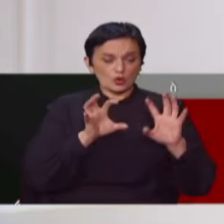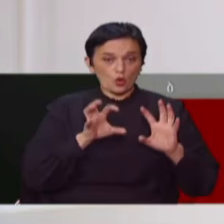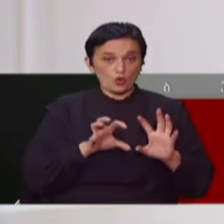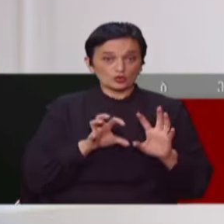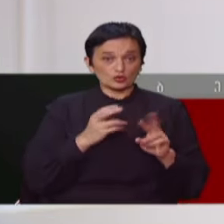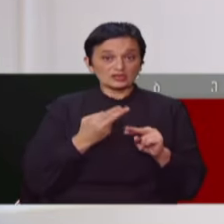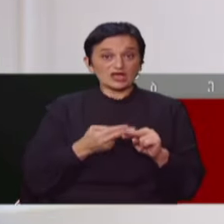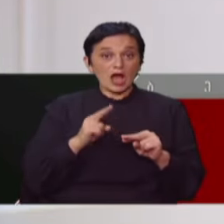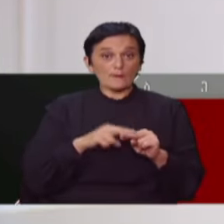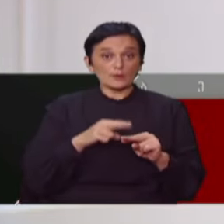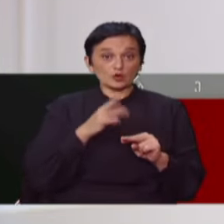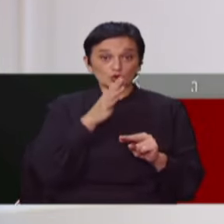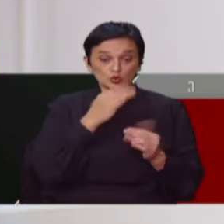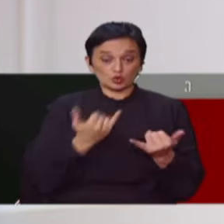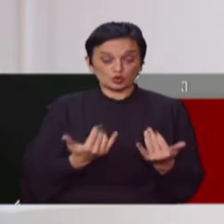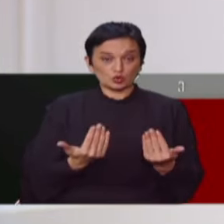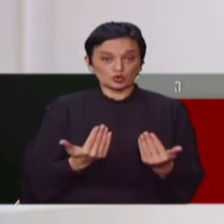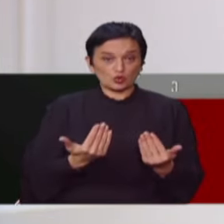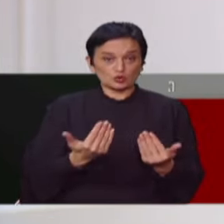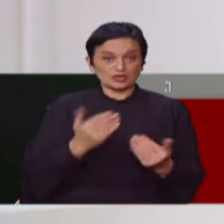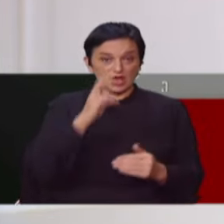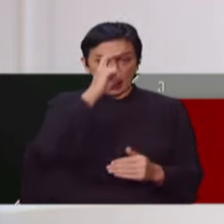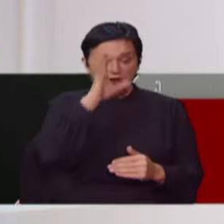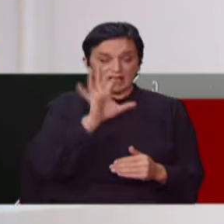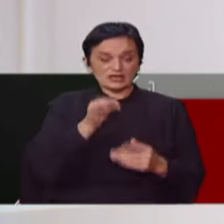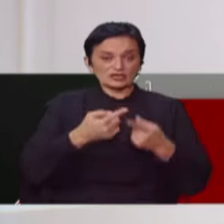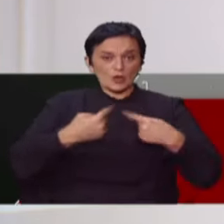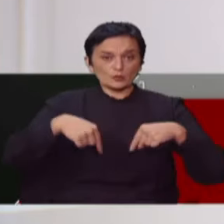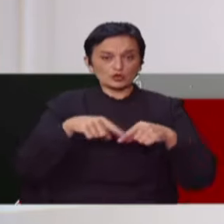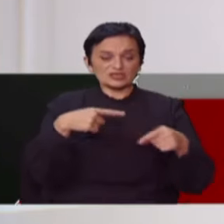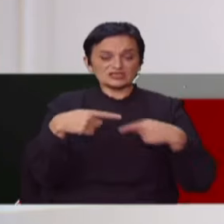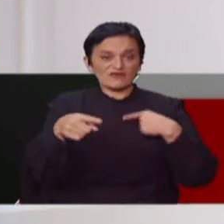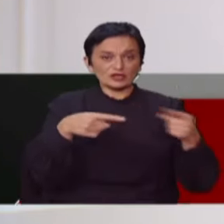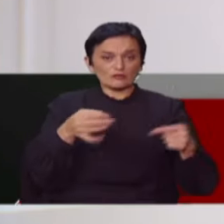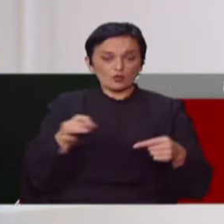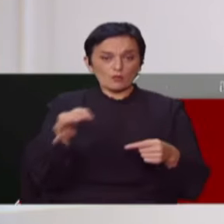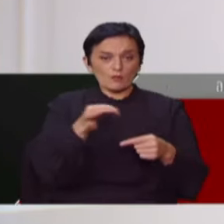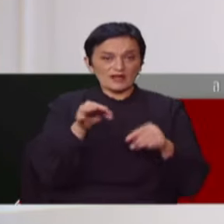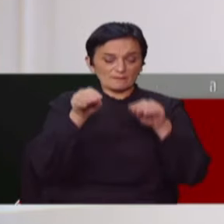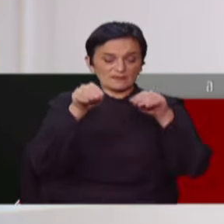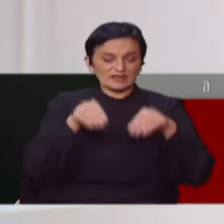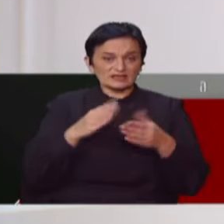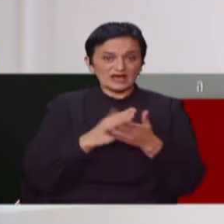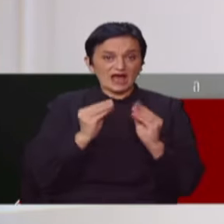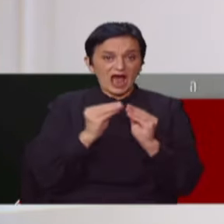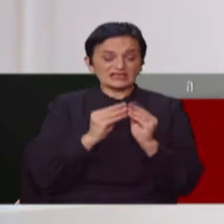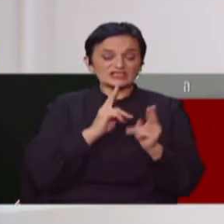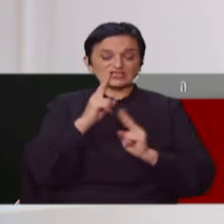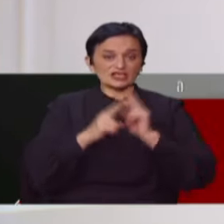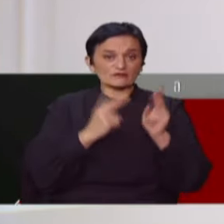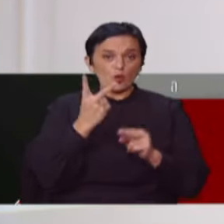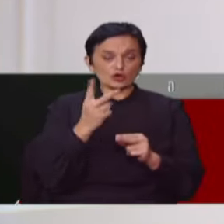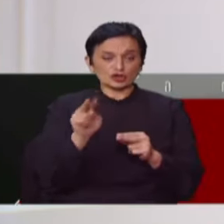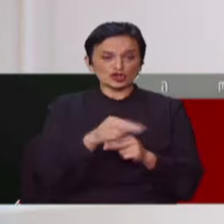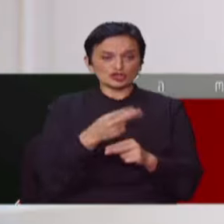ამ დროისათვის არანსათავრობო ორგანიზაციას სხვადასხვა უბანზე დაწერილი აქვს 10 საათში შევარდა ორი